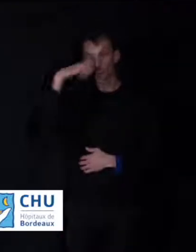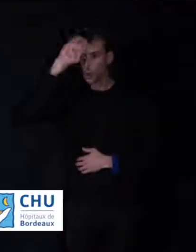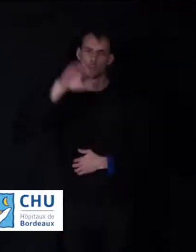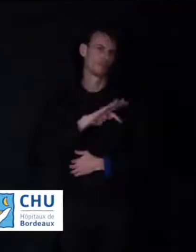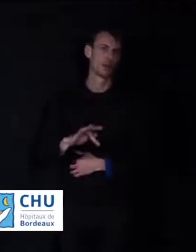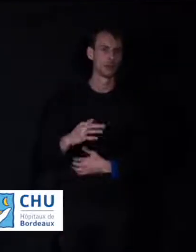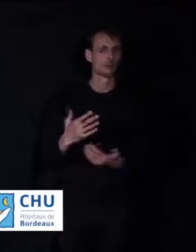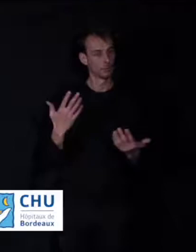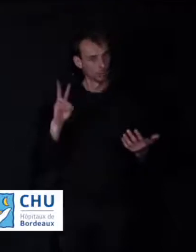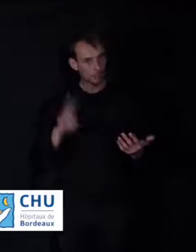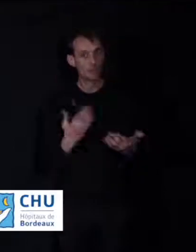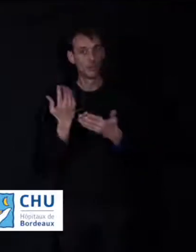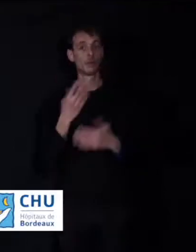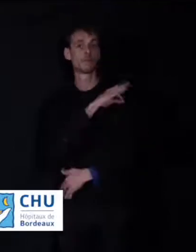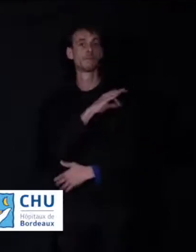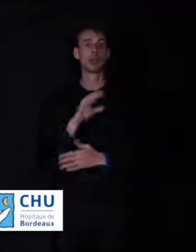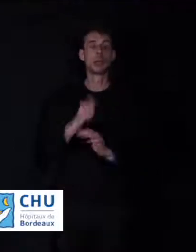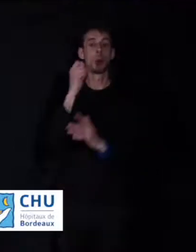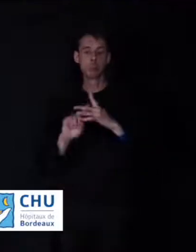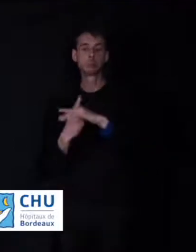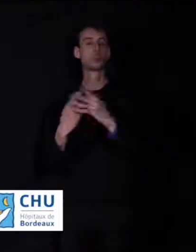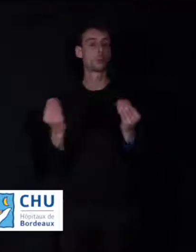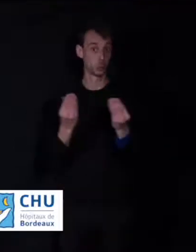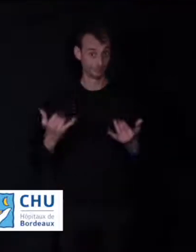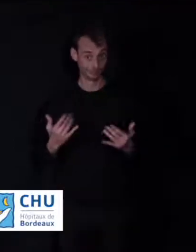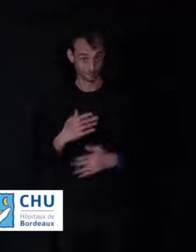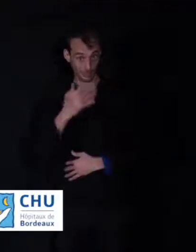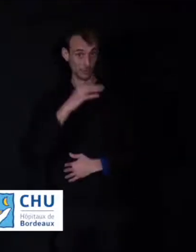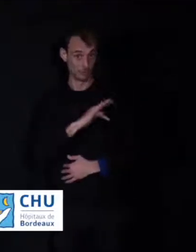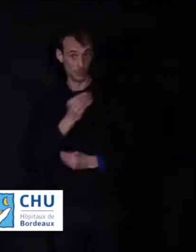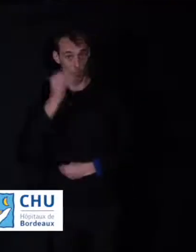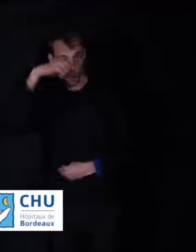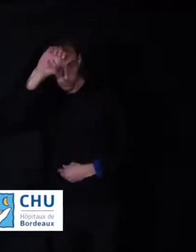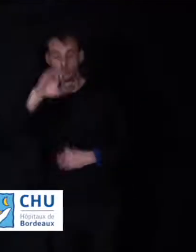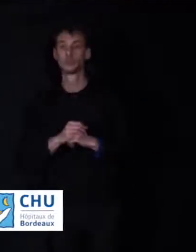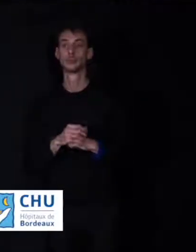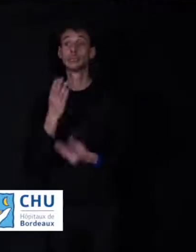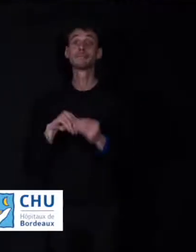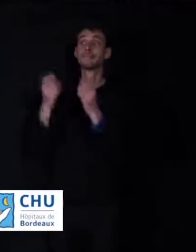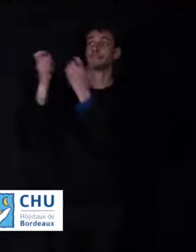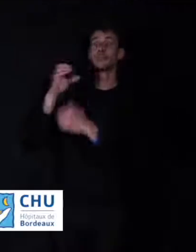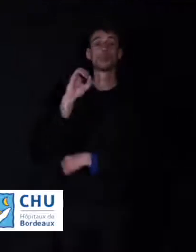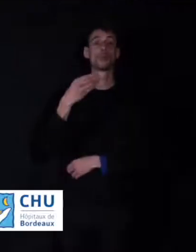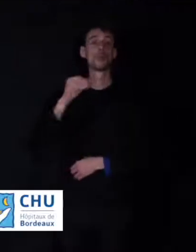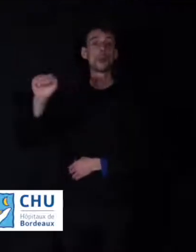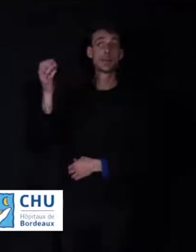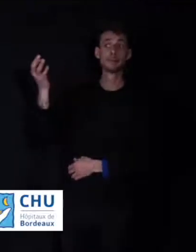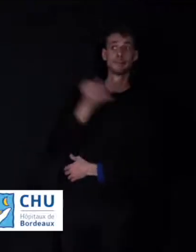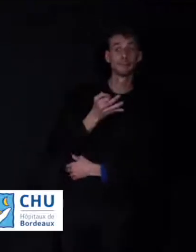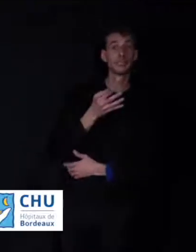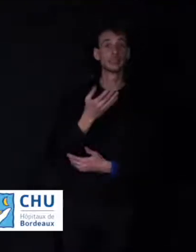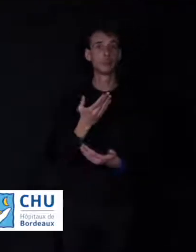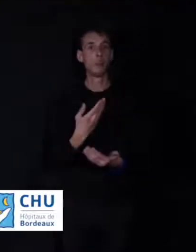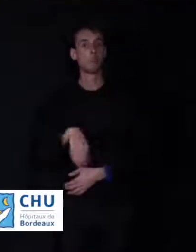et continue à l'être pour la recherche et la production. Et selon l'OMS, 2 à 3 millions de vies chaque année sont